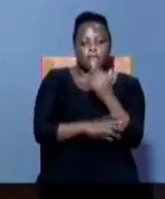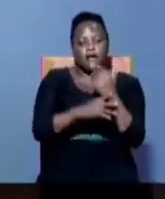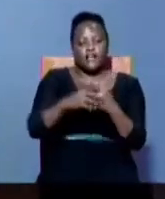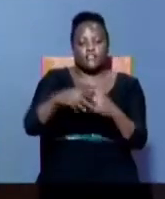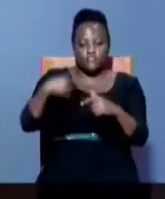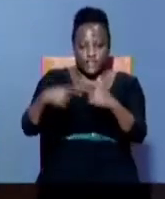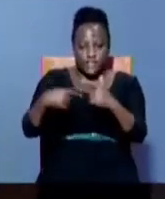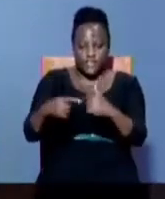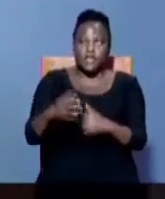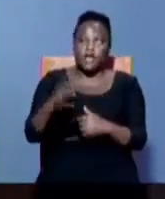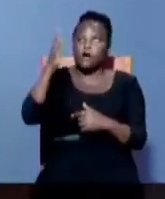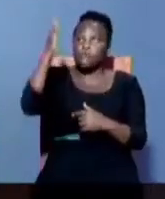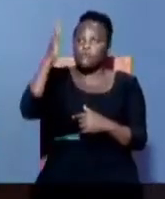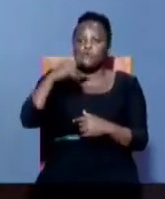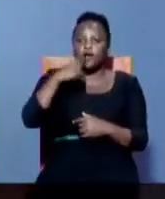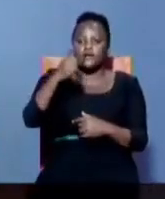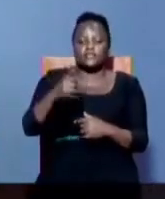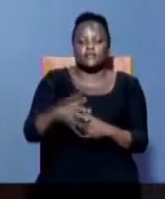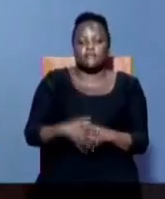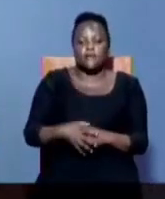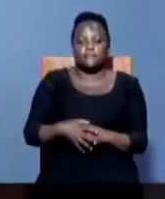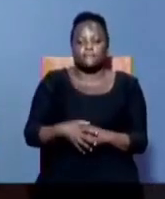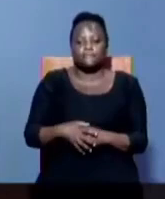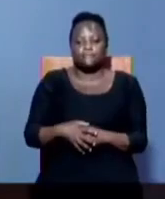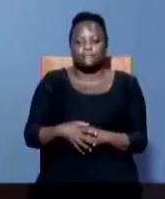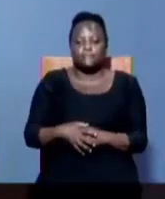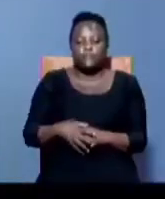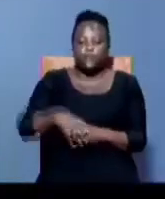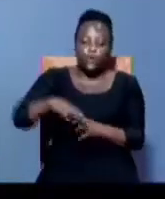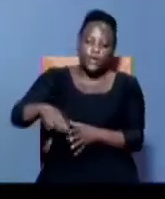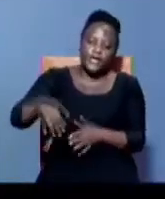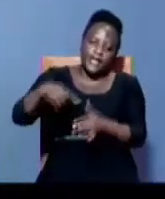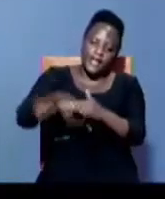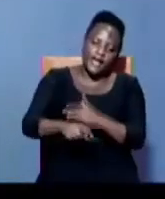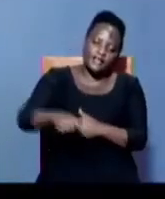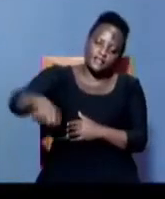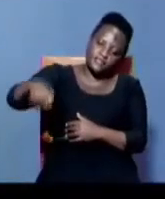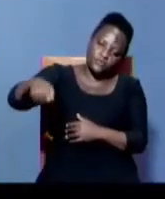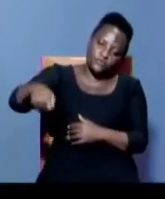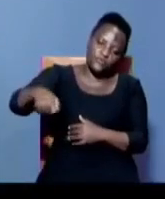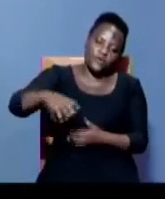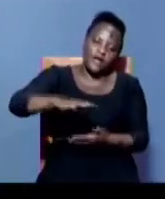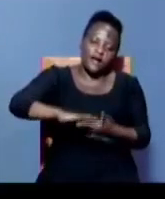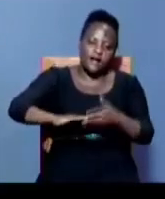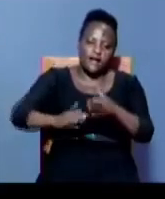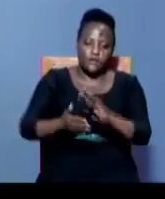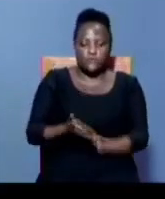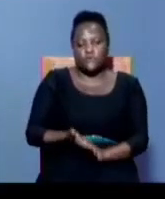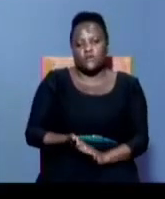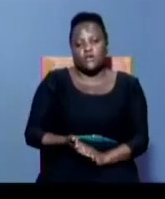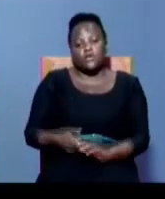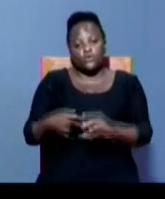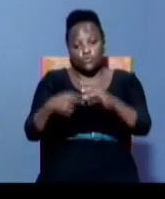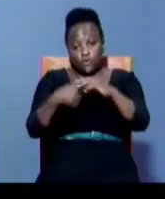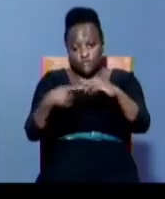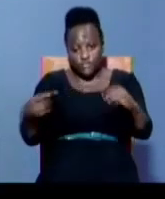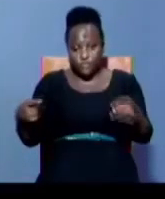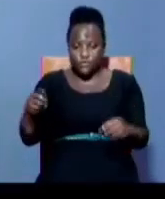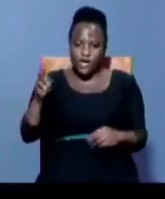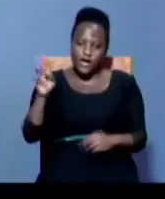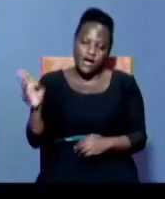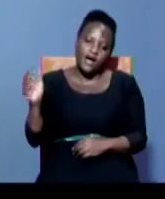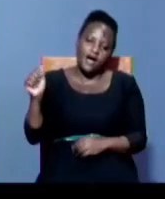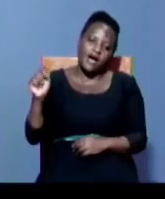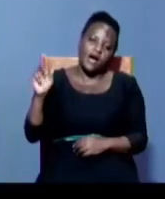ya sanduku la agano. Mbili, kulikuwa na fimbo ya Haruni iliyochipua. Habari zake ziko kwenye kitabu kile cha